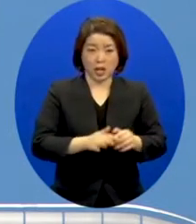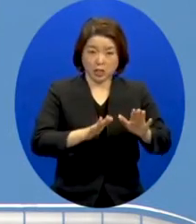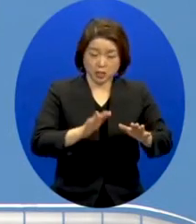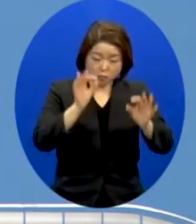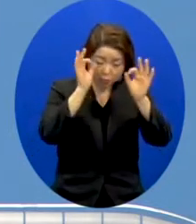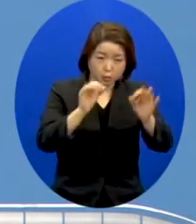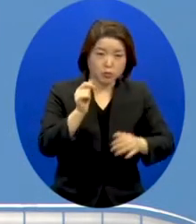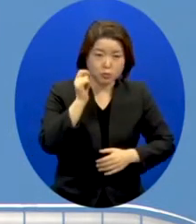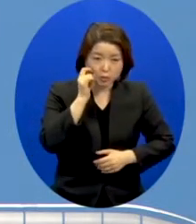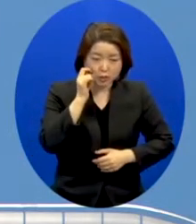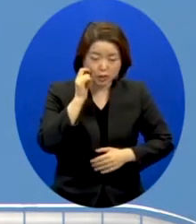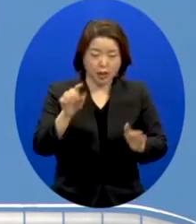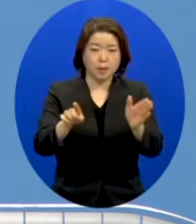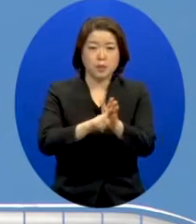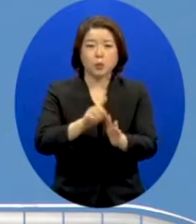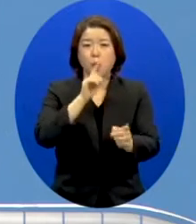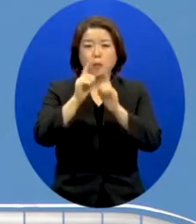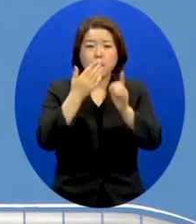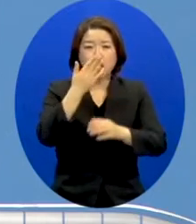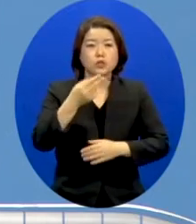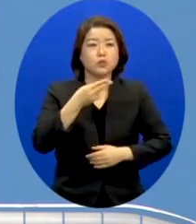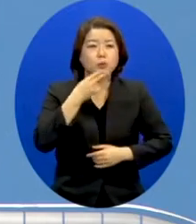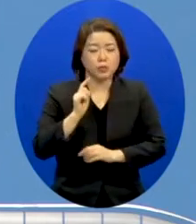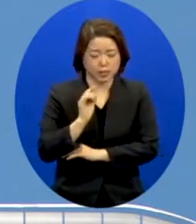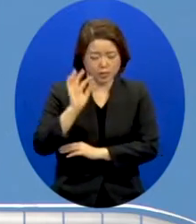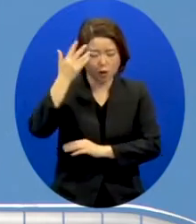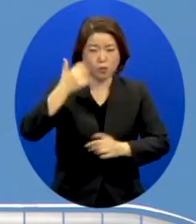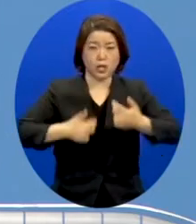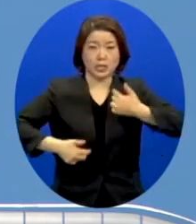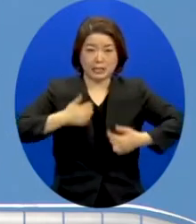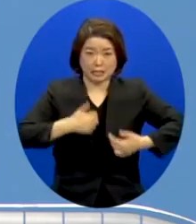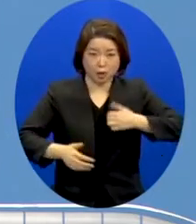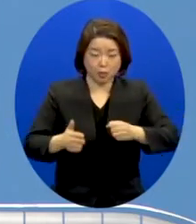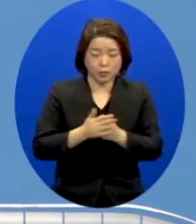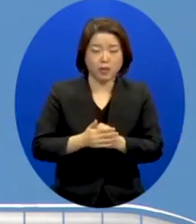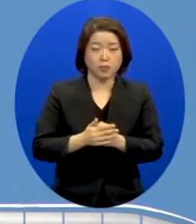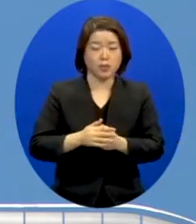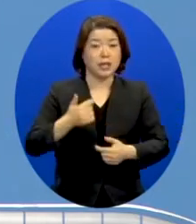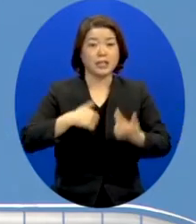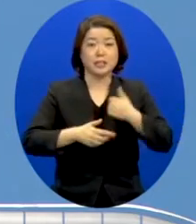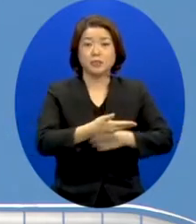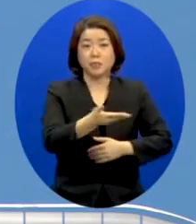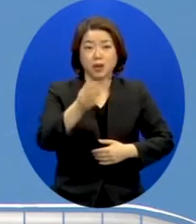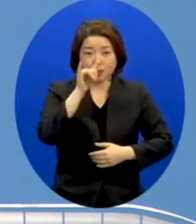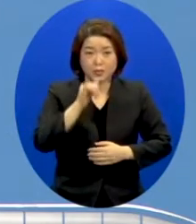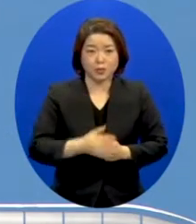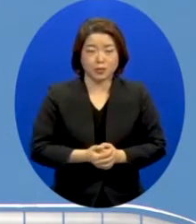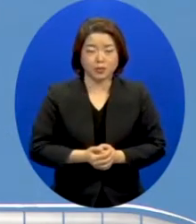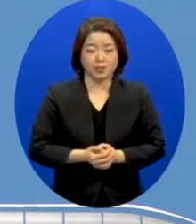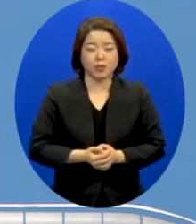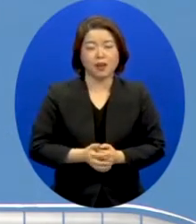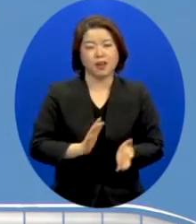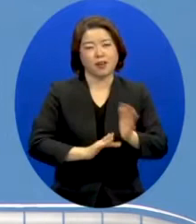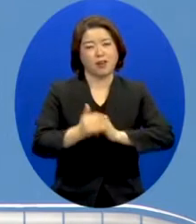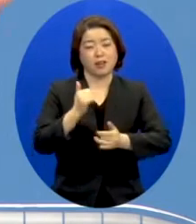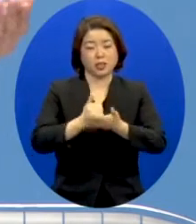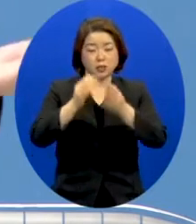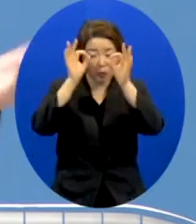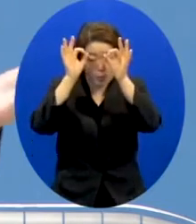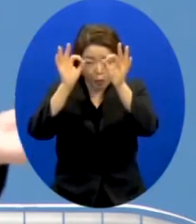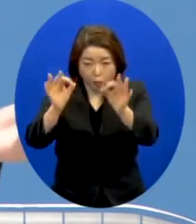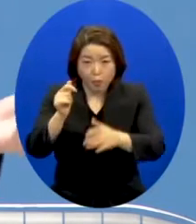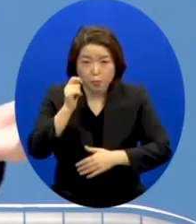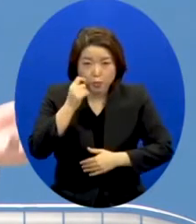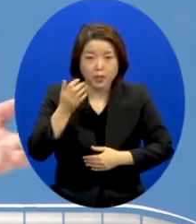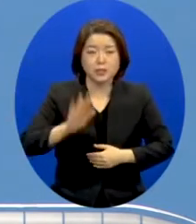믿고 말할 수 없는 영광스러운 즐거움으로 기뻐한 2 예수님 눈으로 보지 못하고 와서